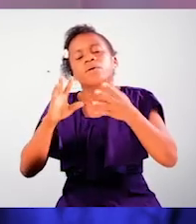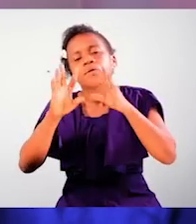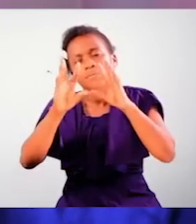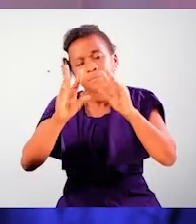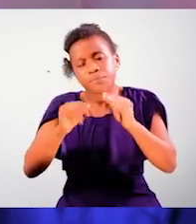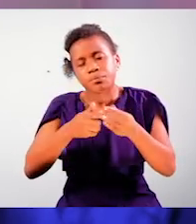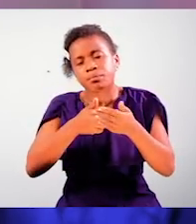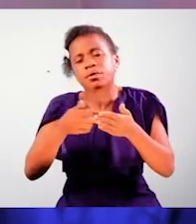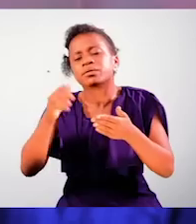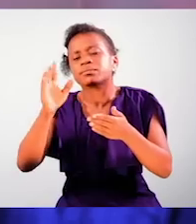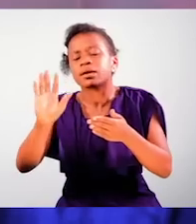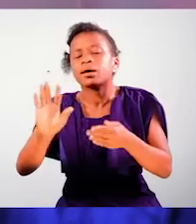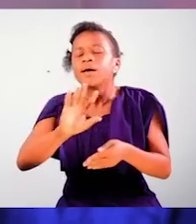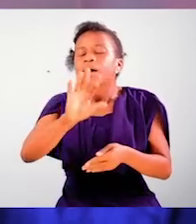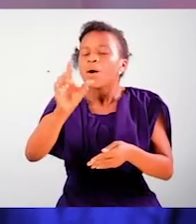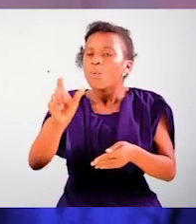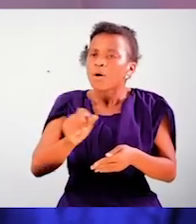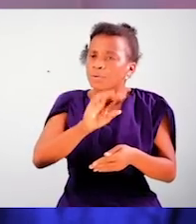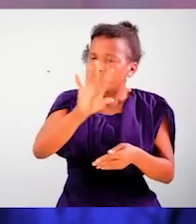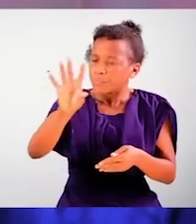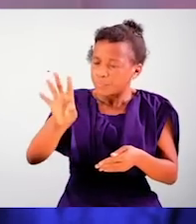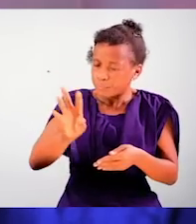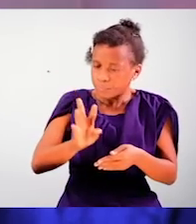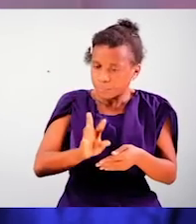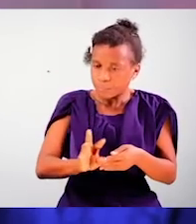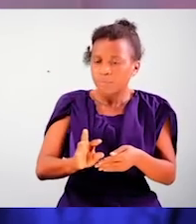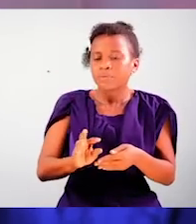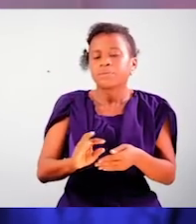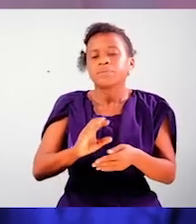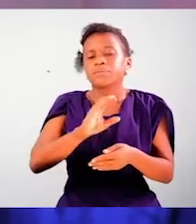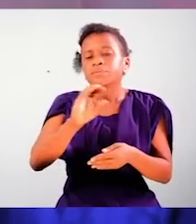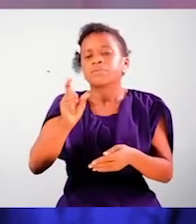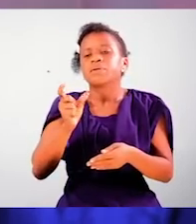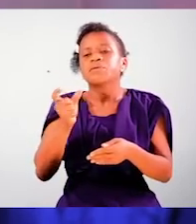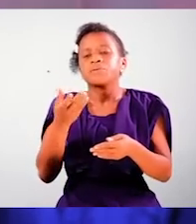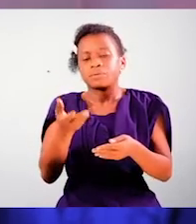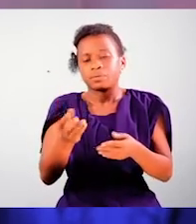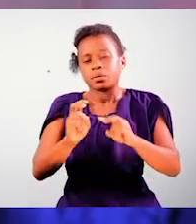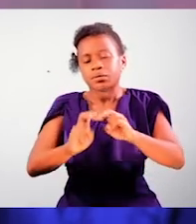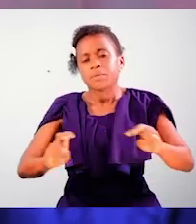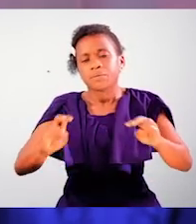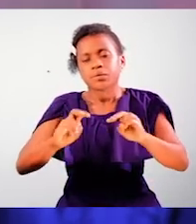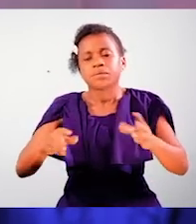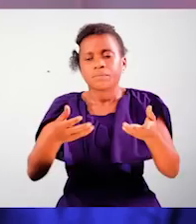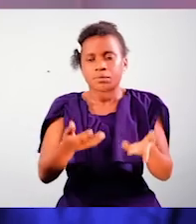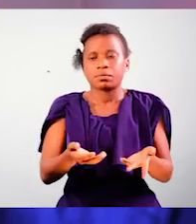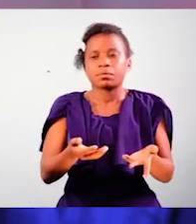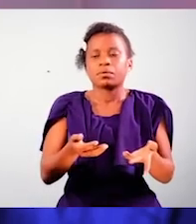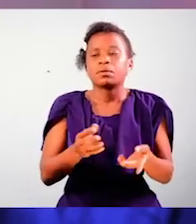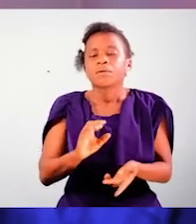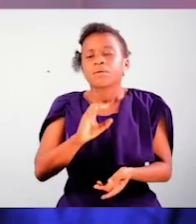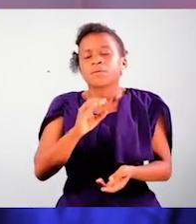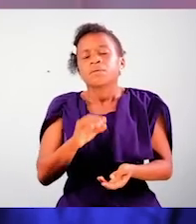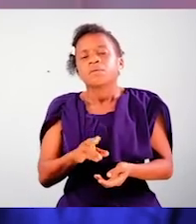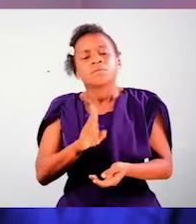wale watu ambao CAG amechunguza. Kwamba sio sijui almashauri Kinondoni